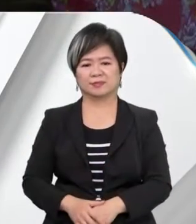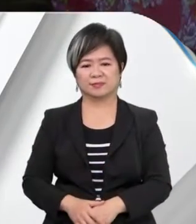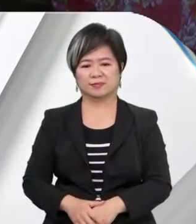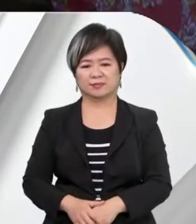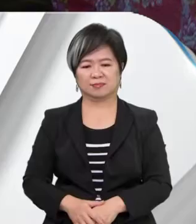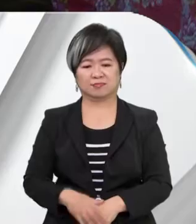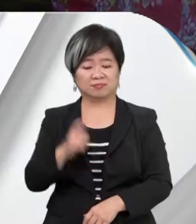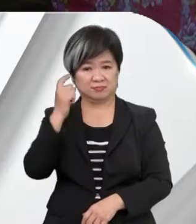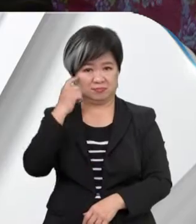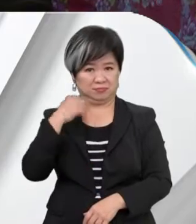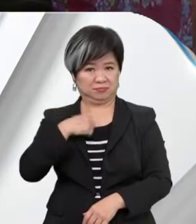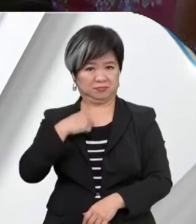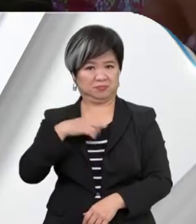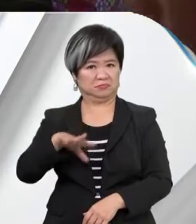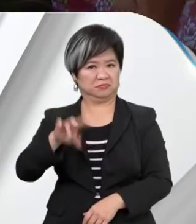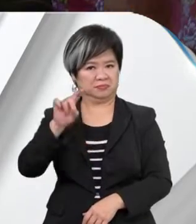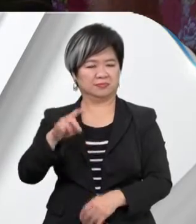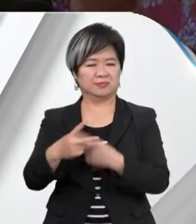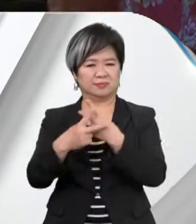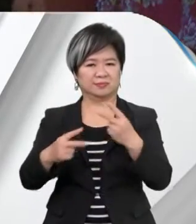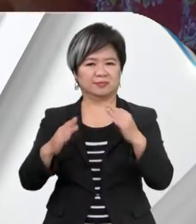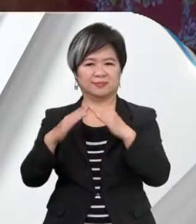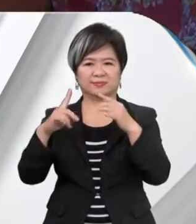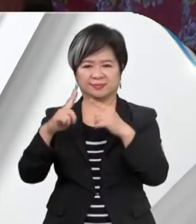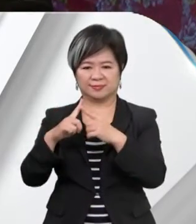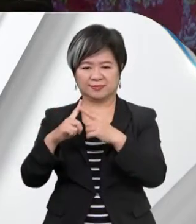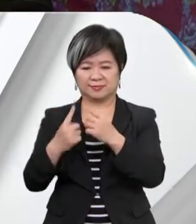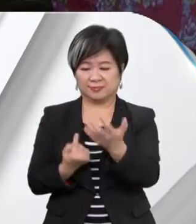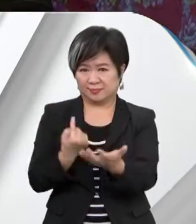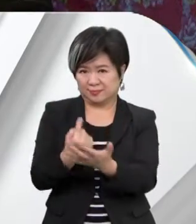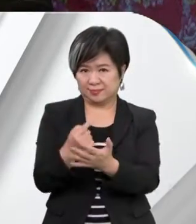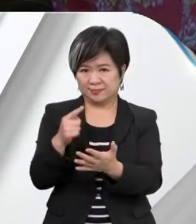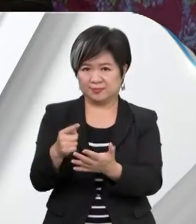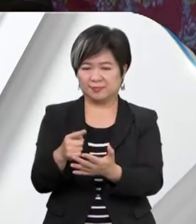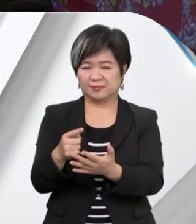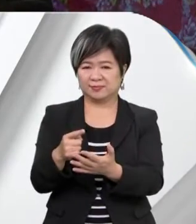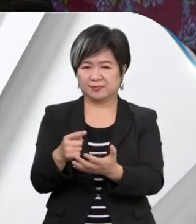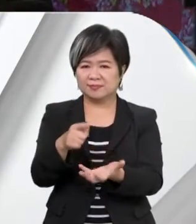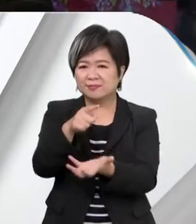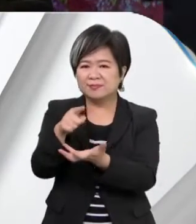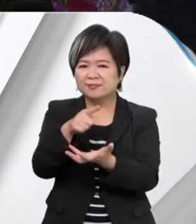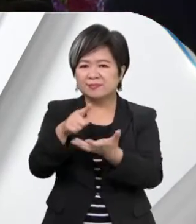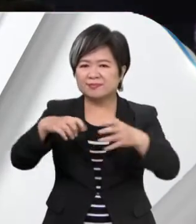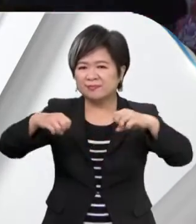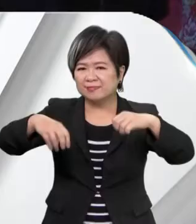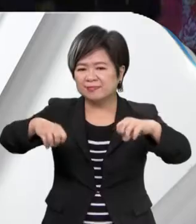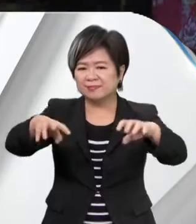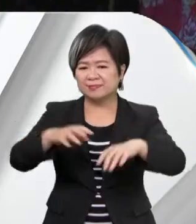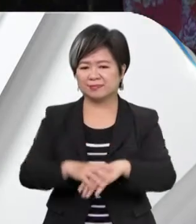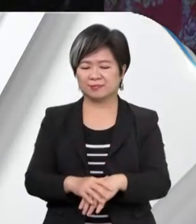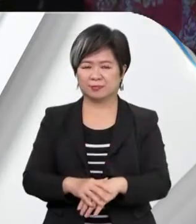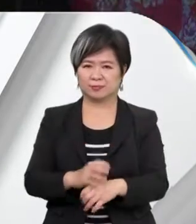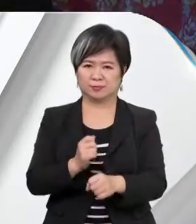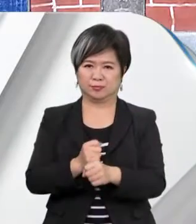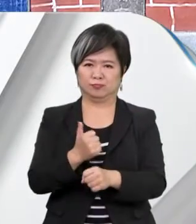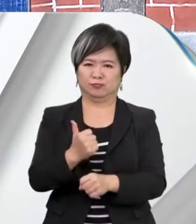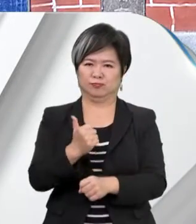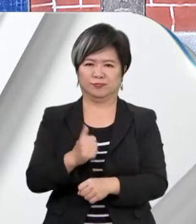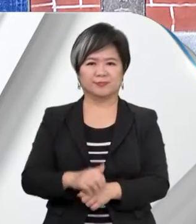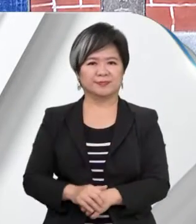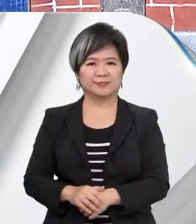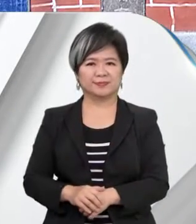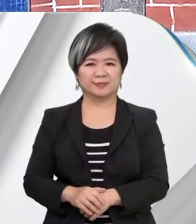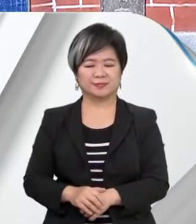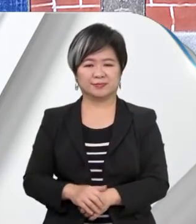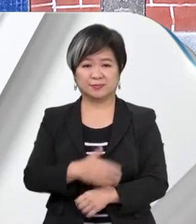感觉吼，了，安尼系体育班客家人参加体育班嘅个灯器哦，做到实在很好哦。 利